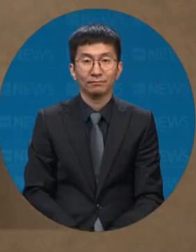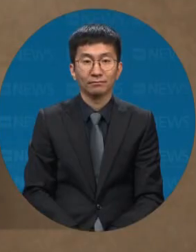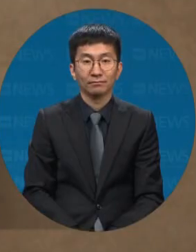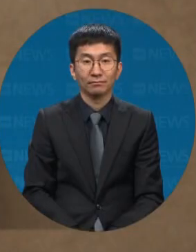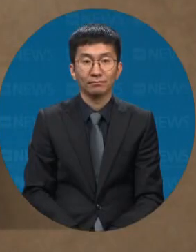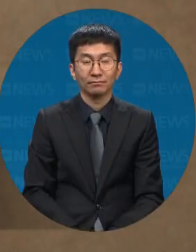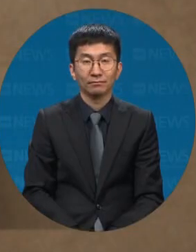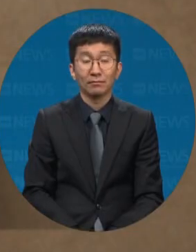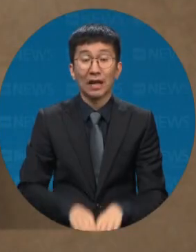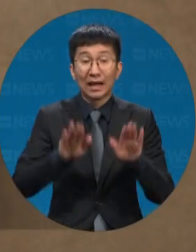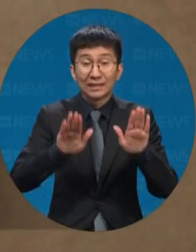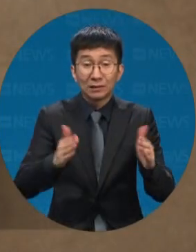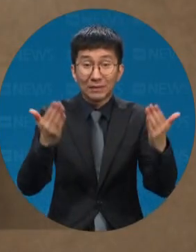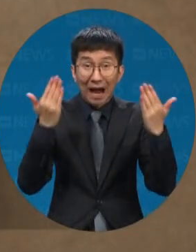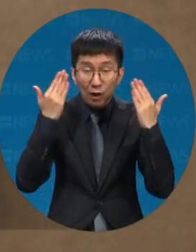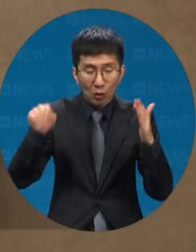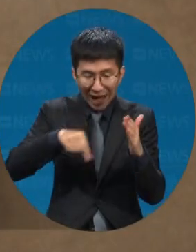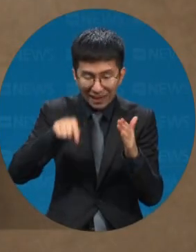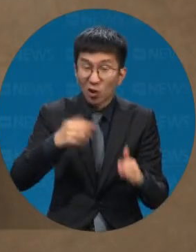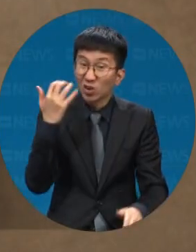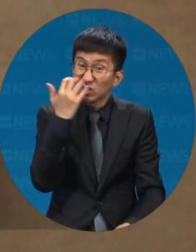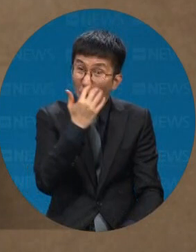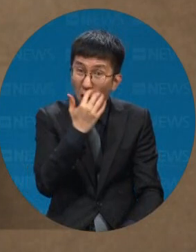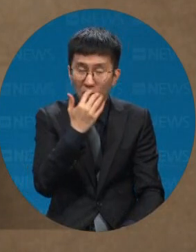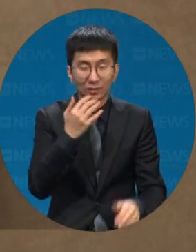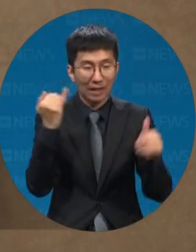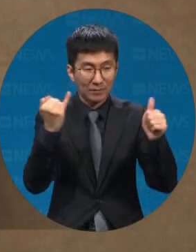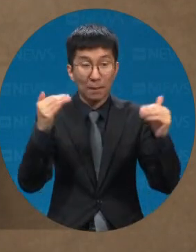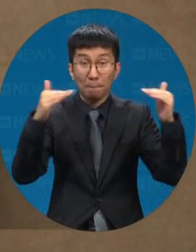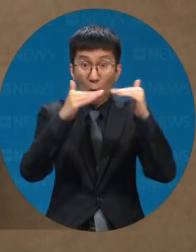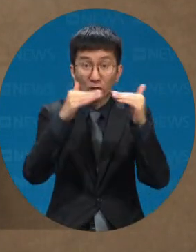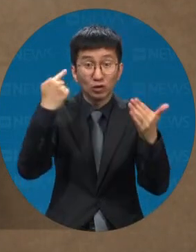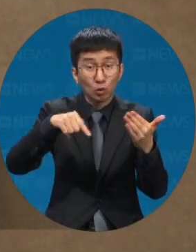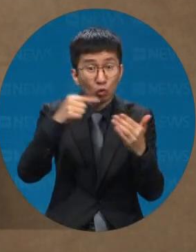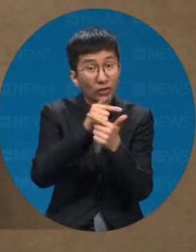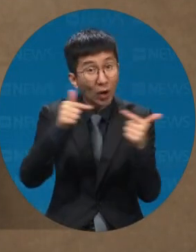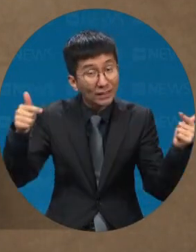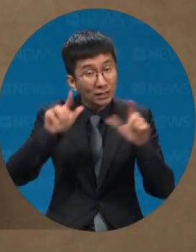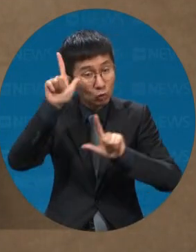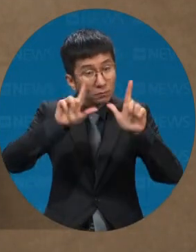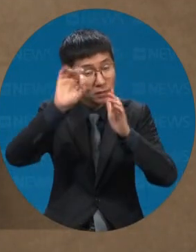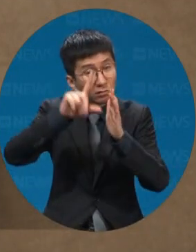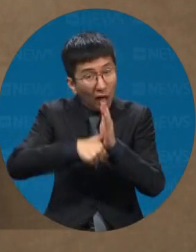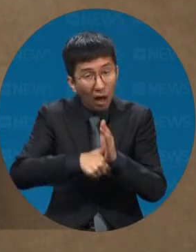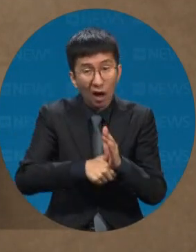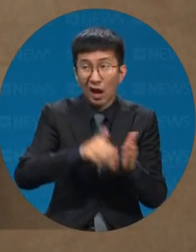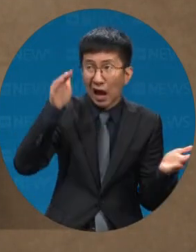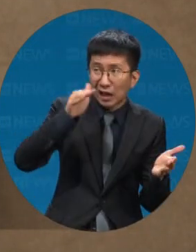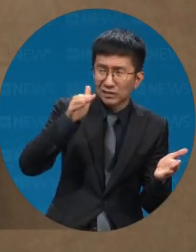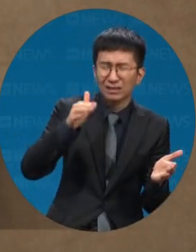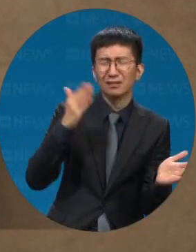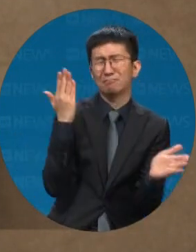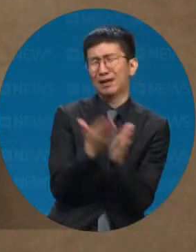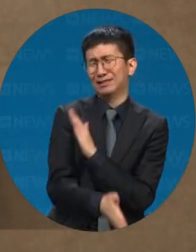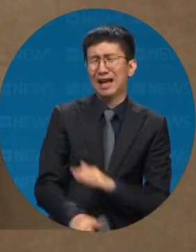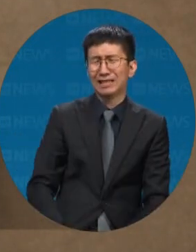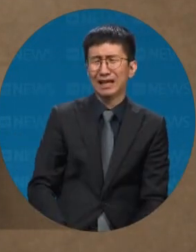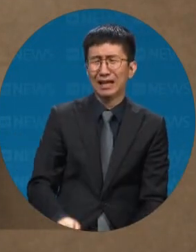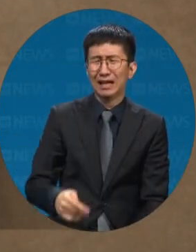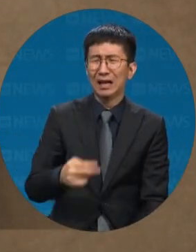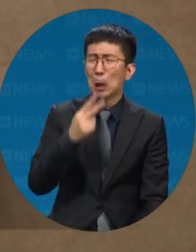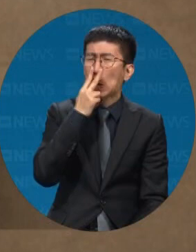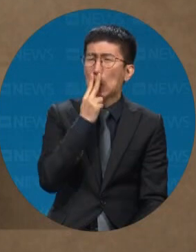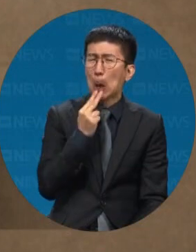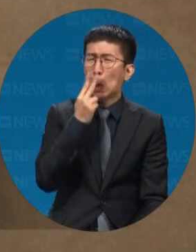사실 지금 학교에서 이루어지는 성교육이 학생들의 그런 변화와 성장 8 딸과 전에 좀 맞지 않다는 얘기가